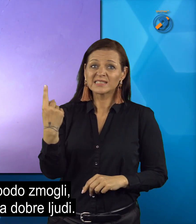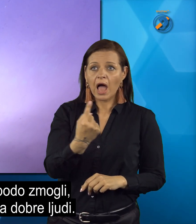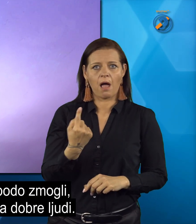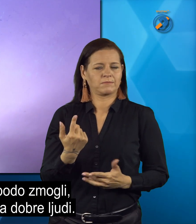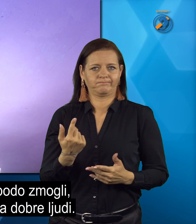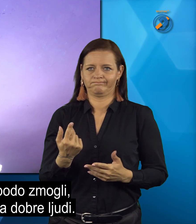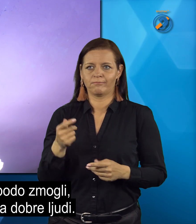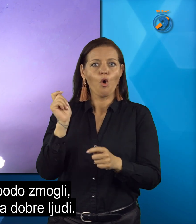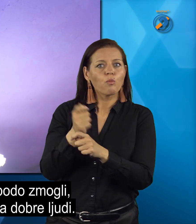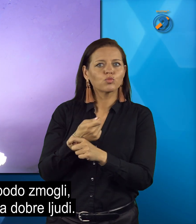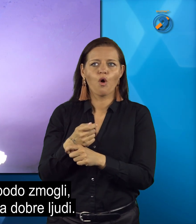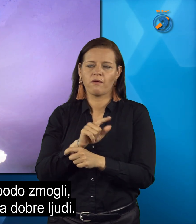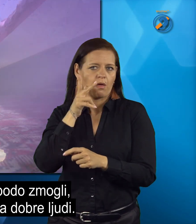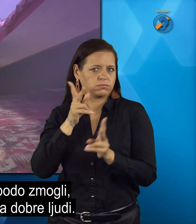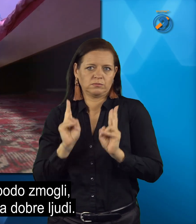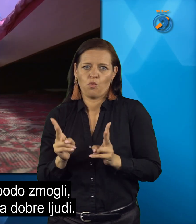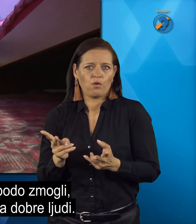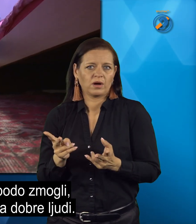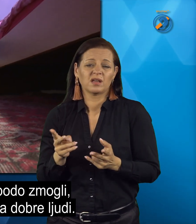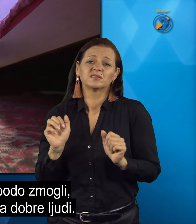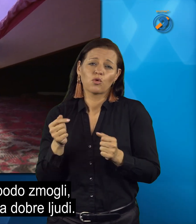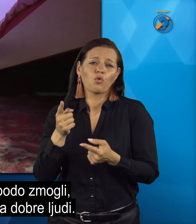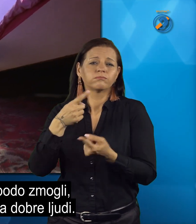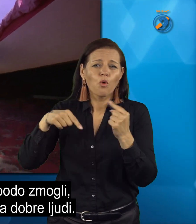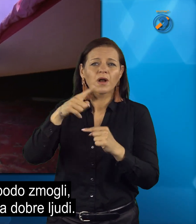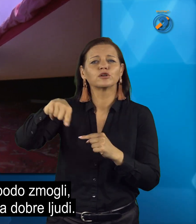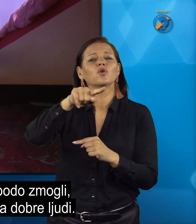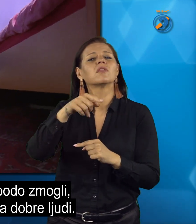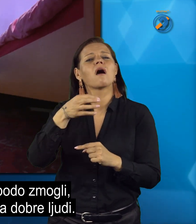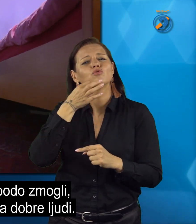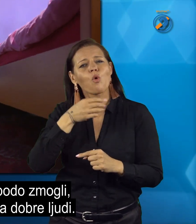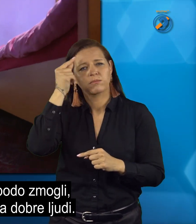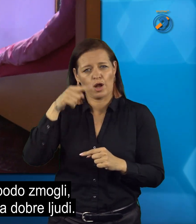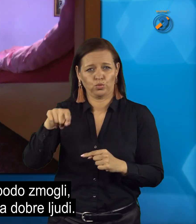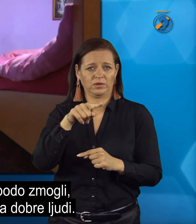Sami obnove ne bodo zmogli, zato se obračajo na dobre ljudi.